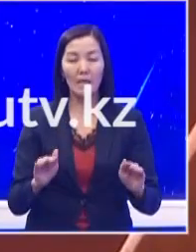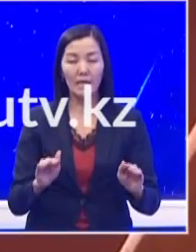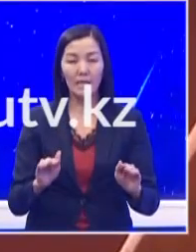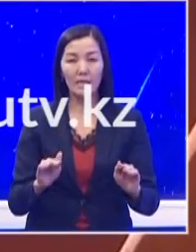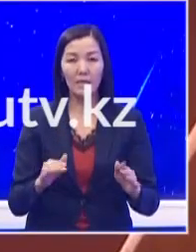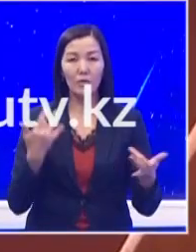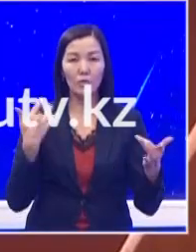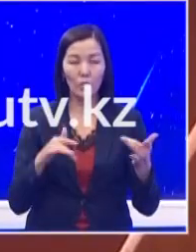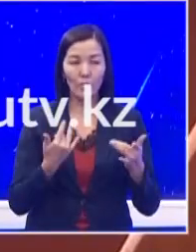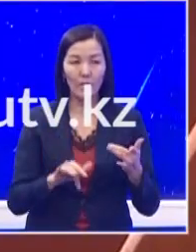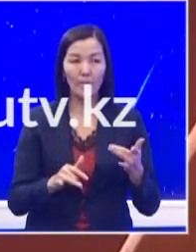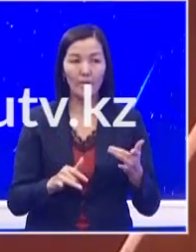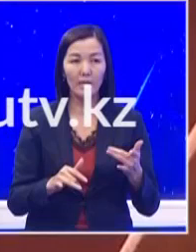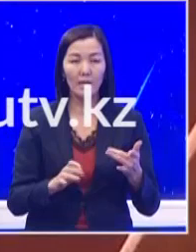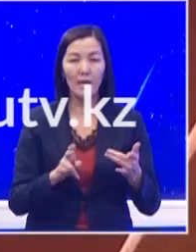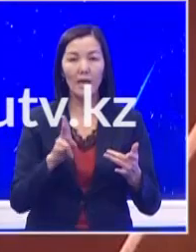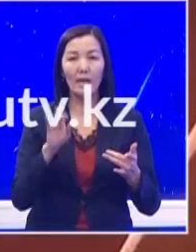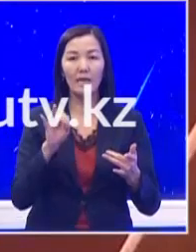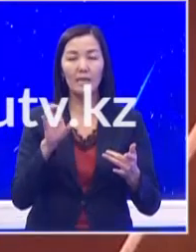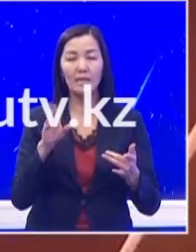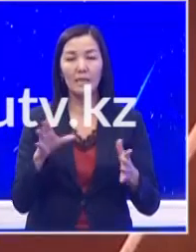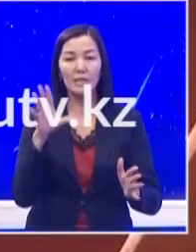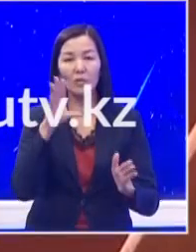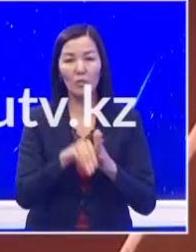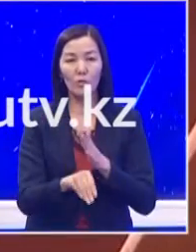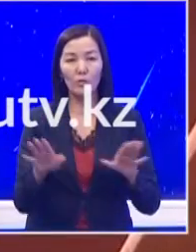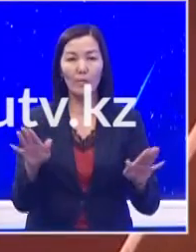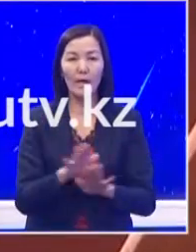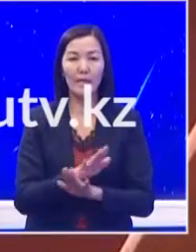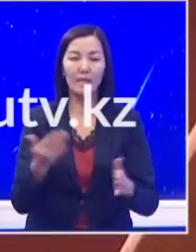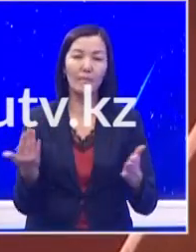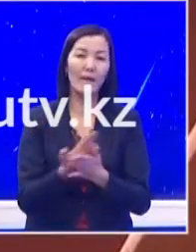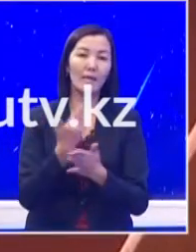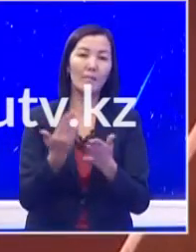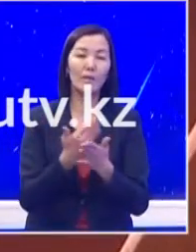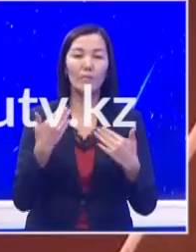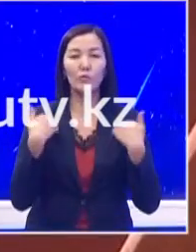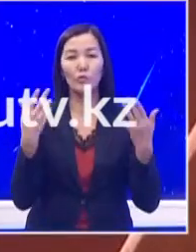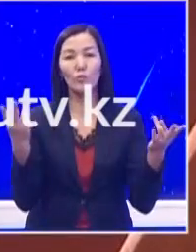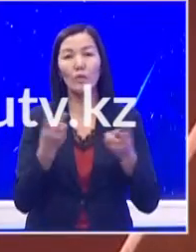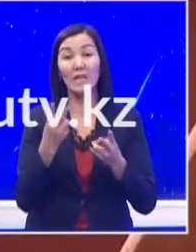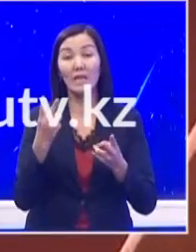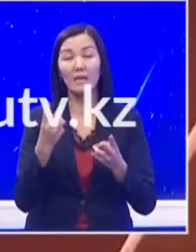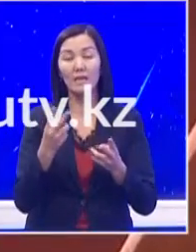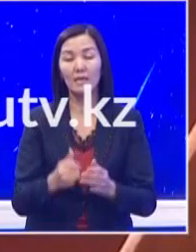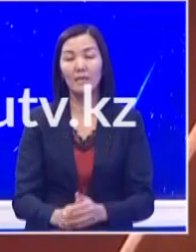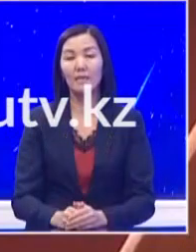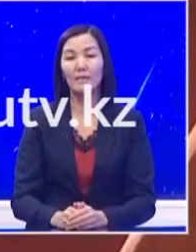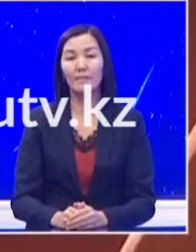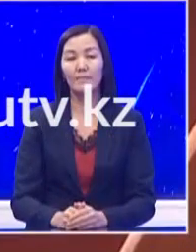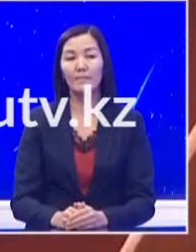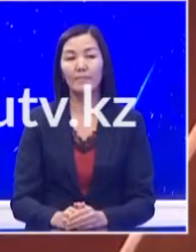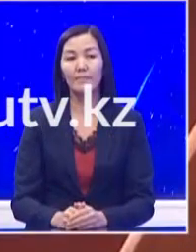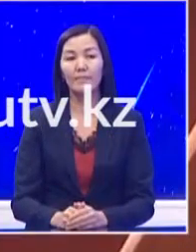балаларымыздың домбыраменен жаңа әлқиссасын қоса отырып, жаңағы әңгімелеп жырды халыққа жеткізуді негізгі санаға